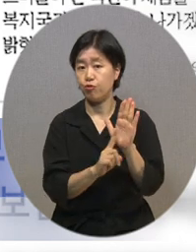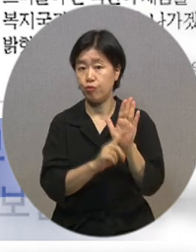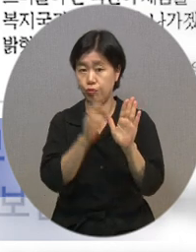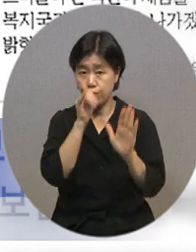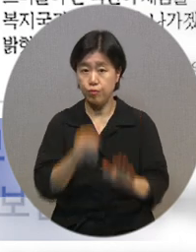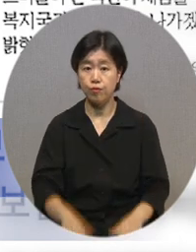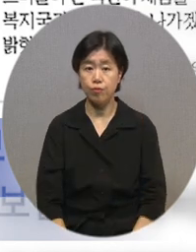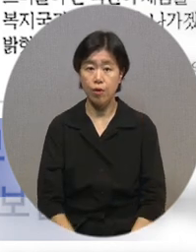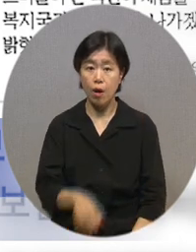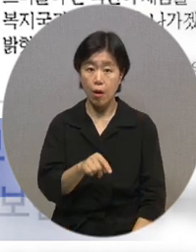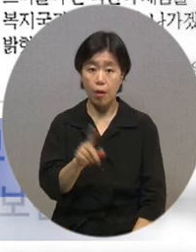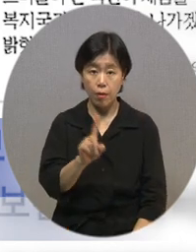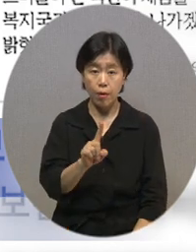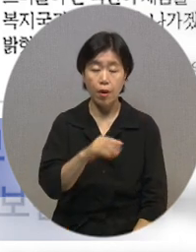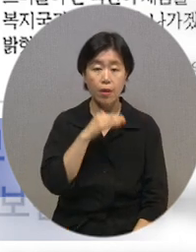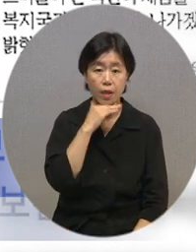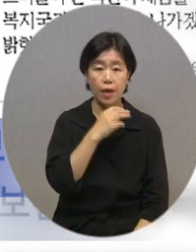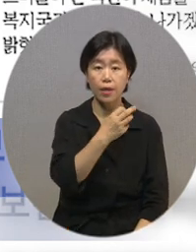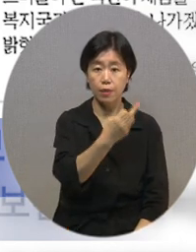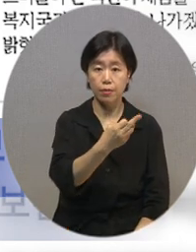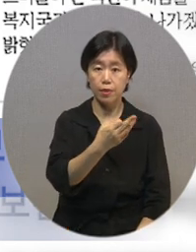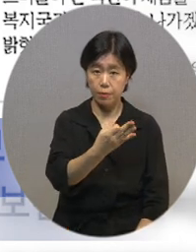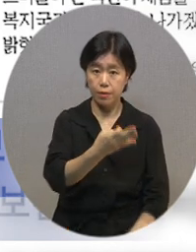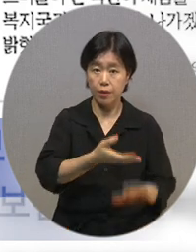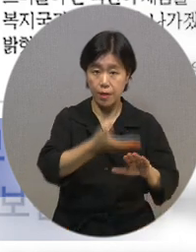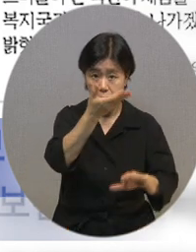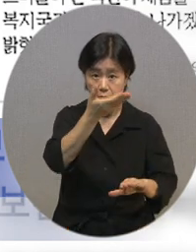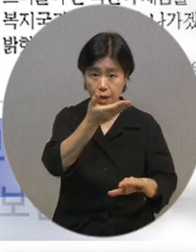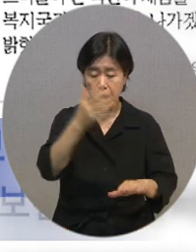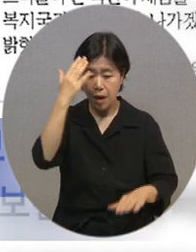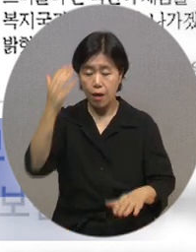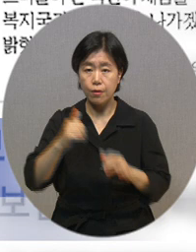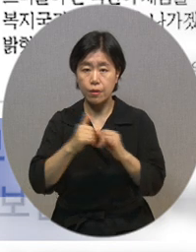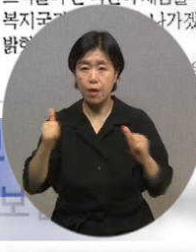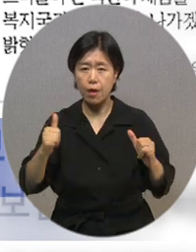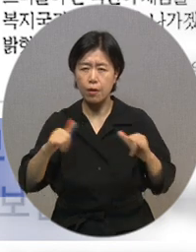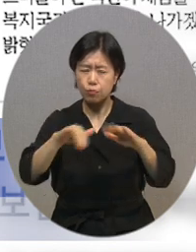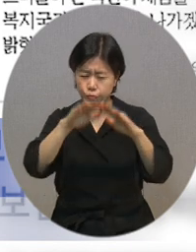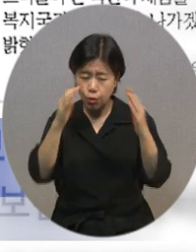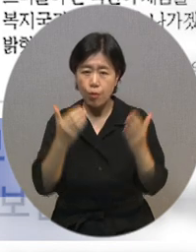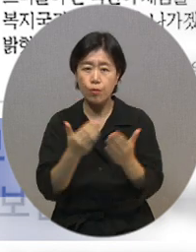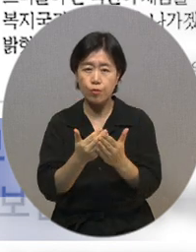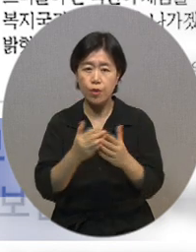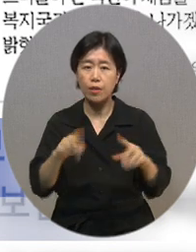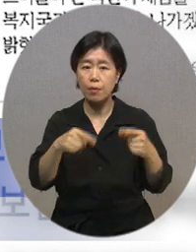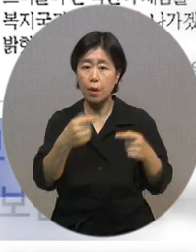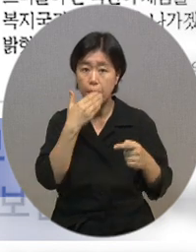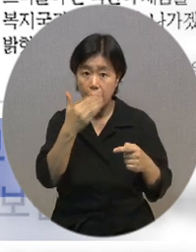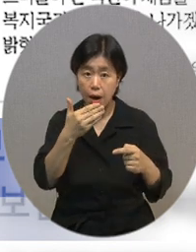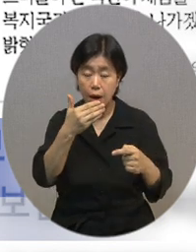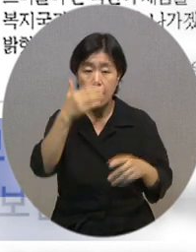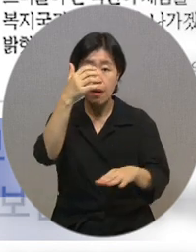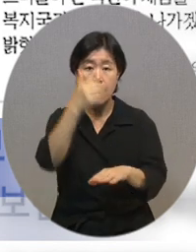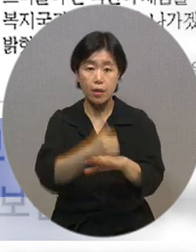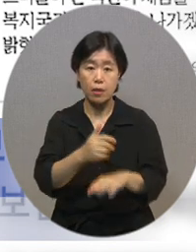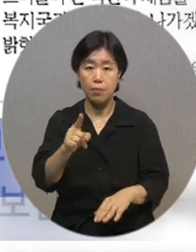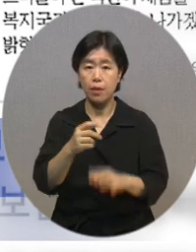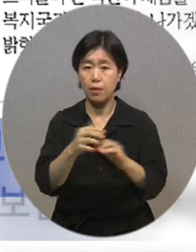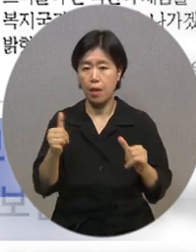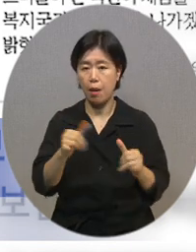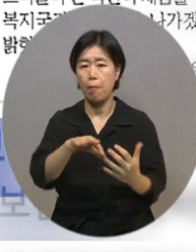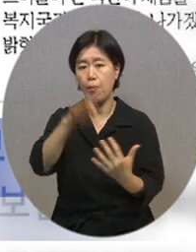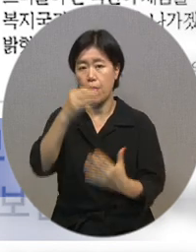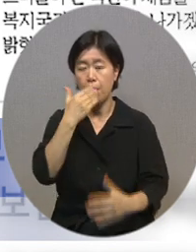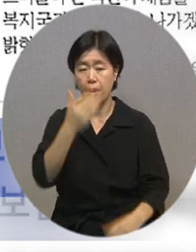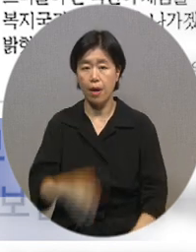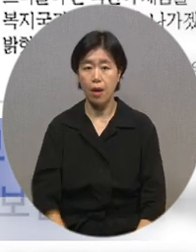참여단은 만 14세 이상 대한민국 국민 누구나 신청 가능하며 최종 100명을 선발할 계획입니다